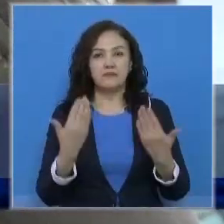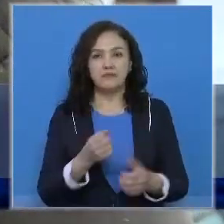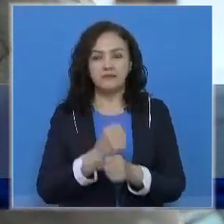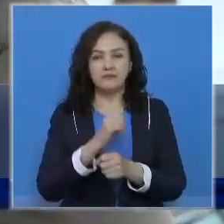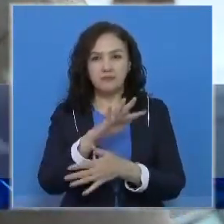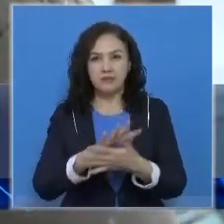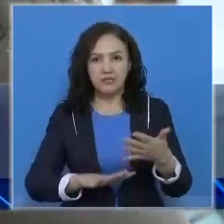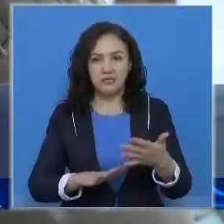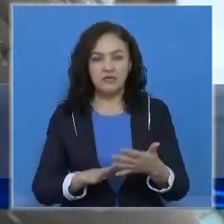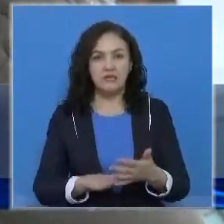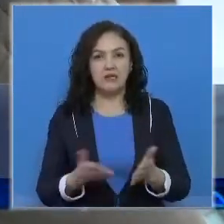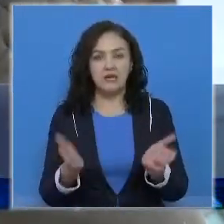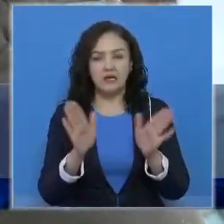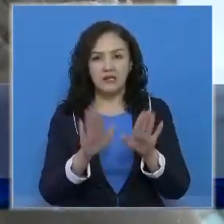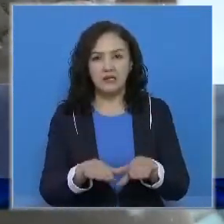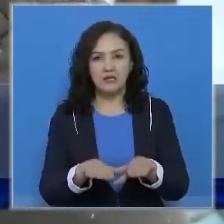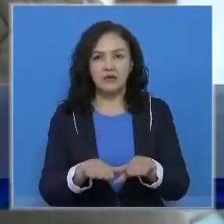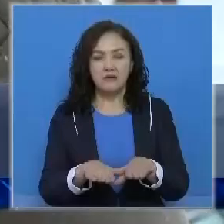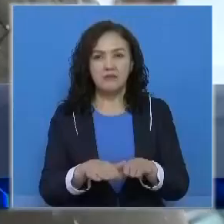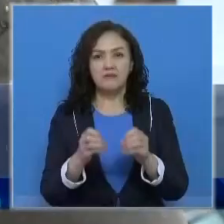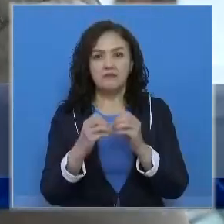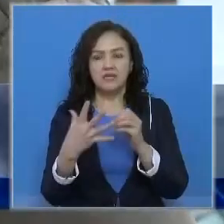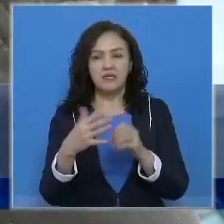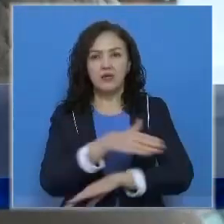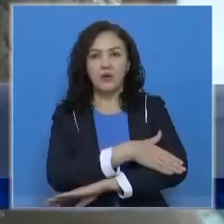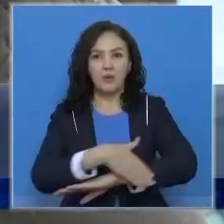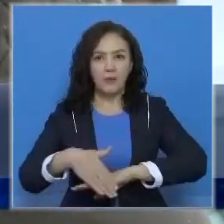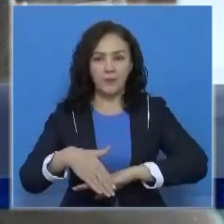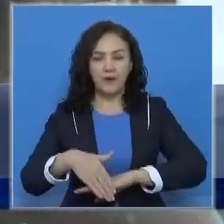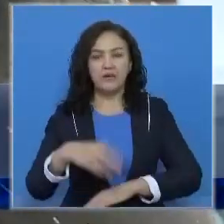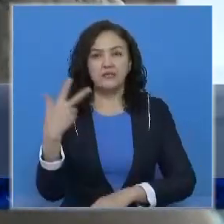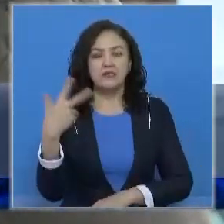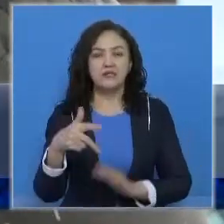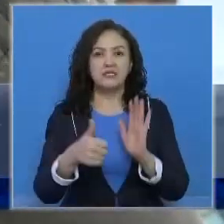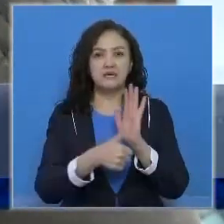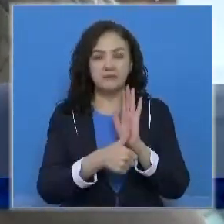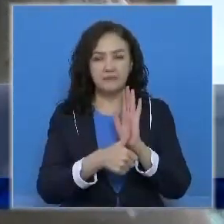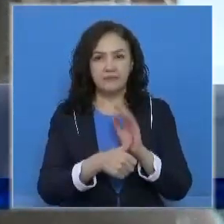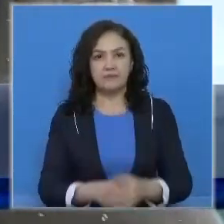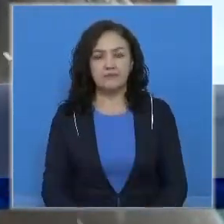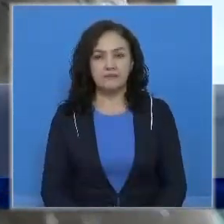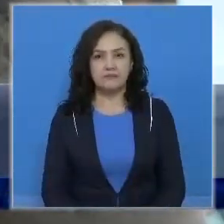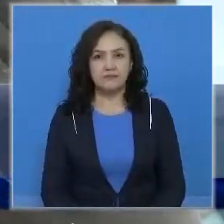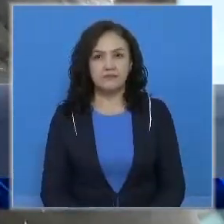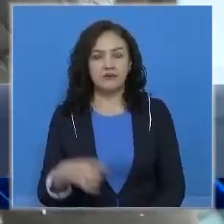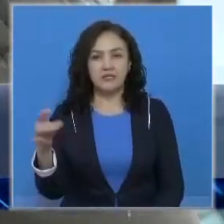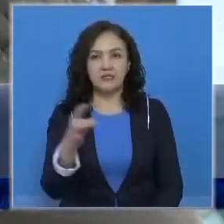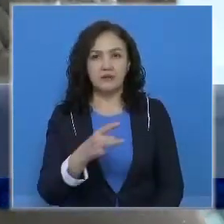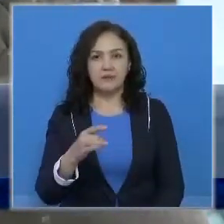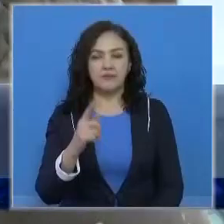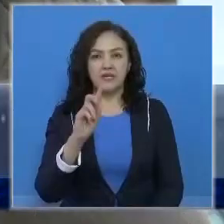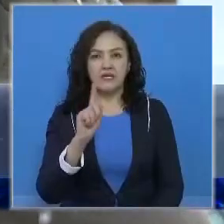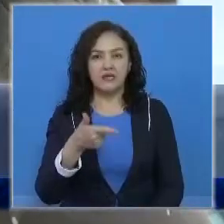работа продолжается. Осталось там около 15 улиц из 36. И район